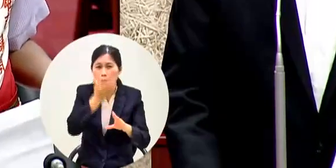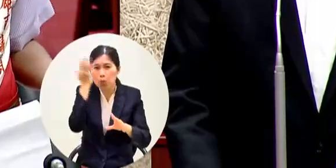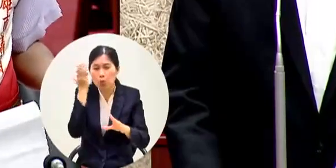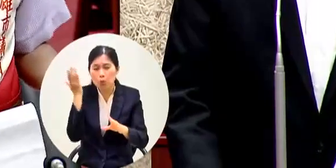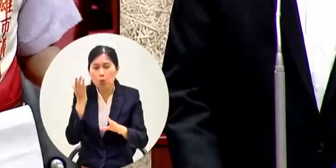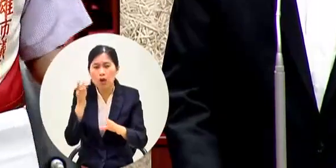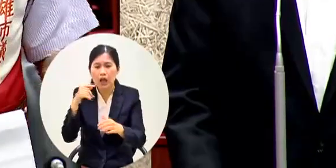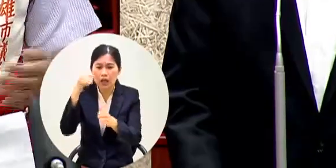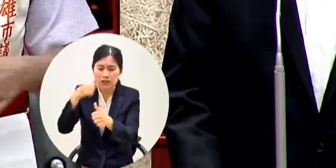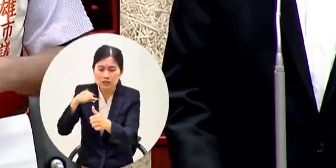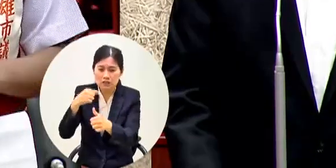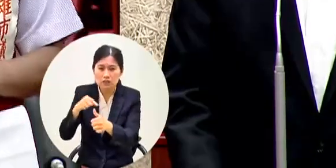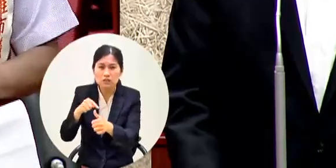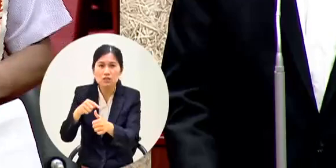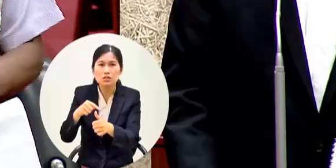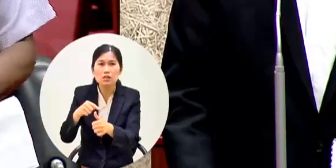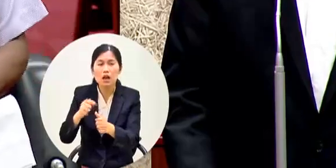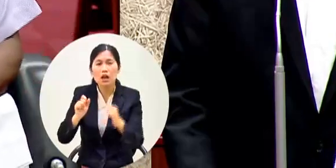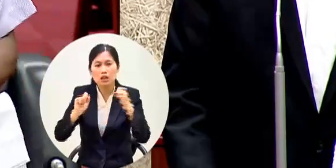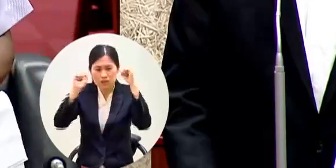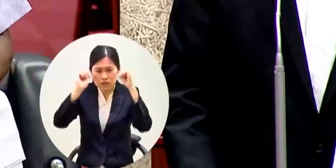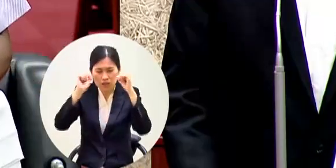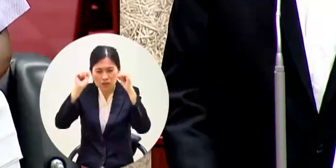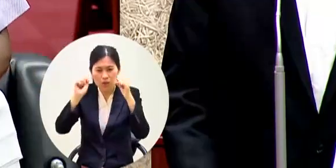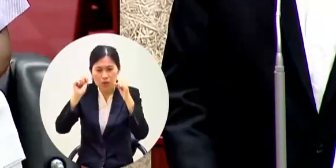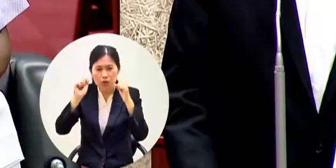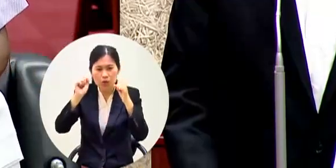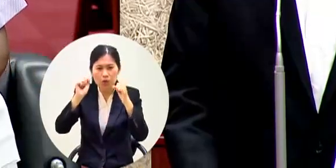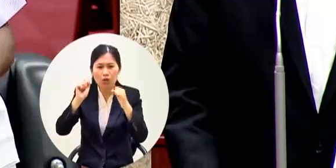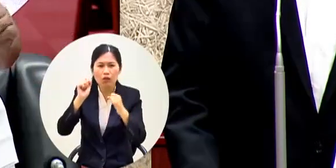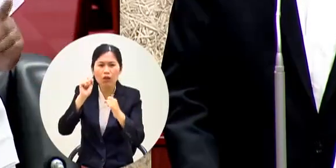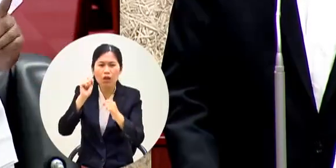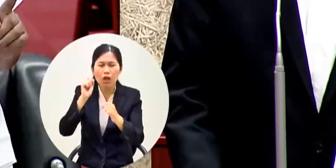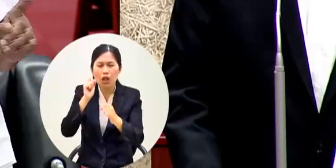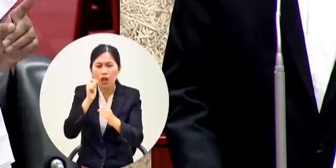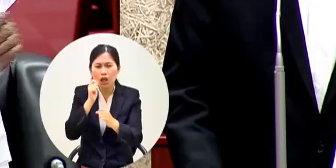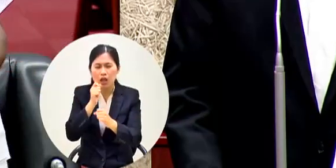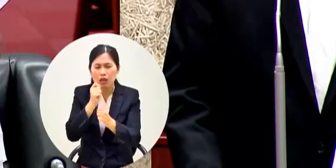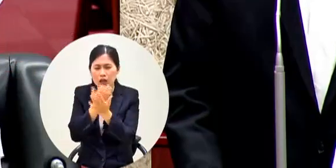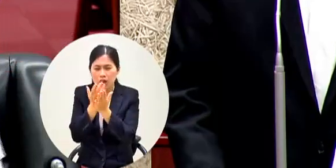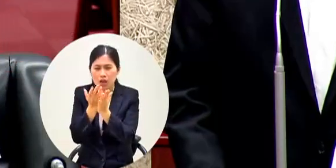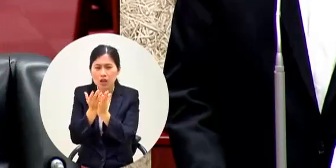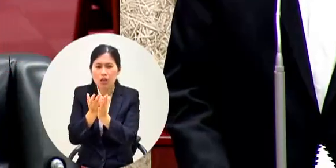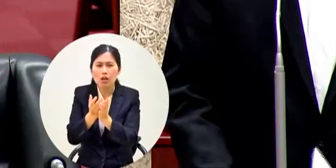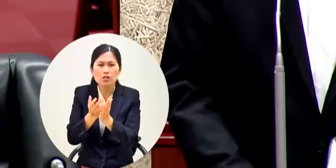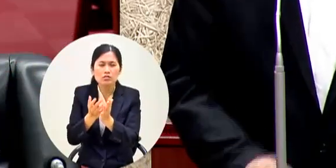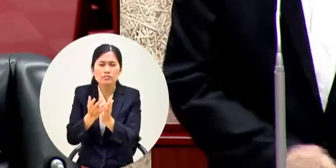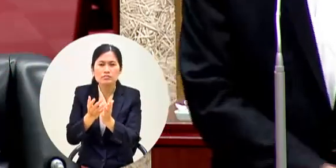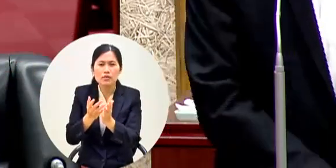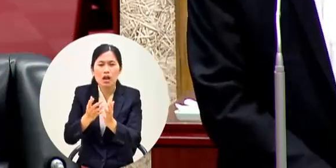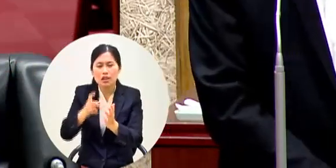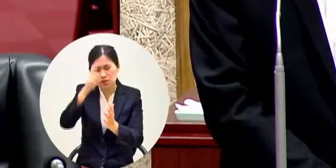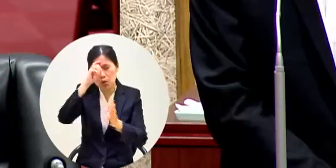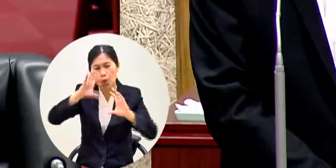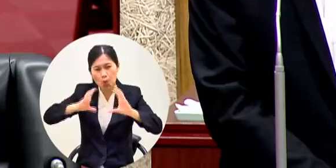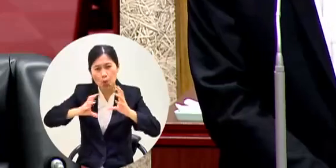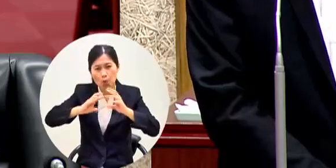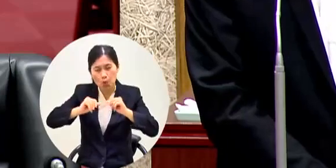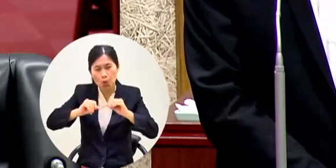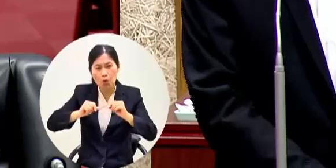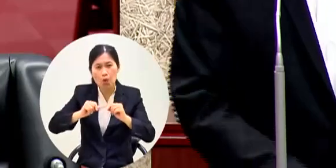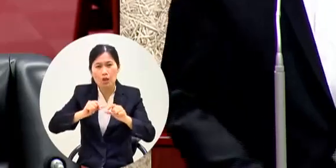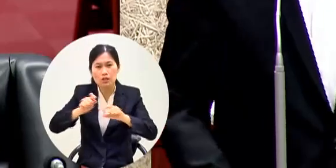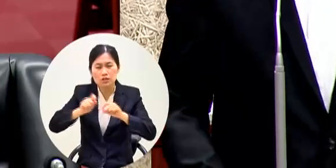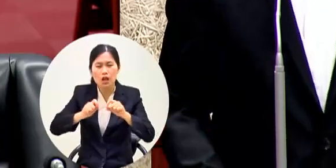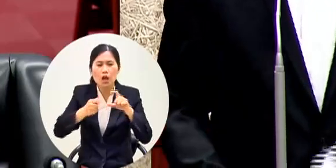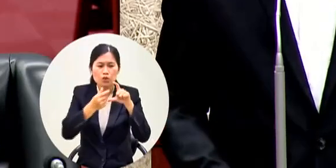能靠什么？我们的农特产、文化的观光、教育的产